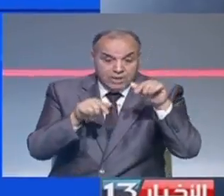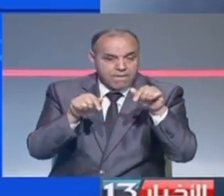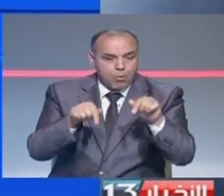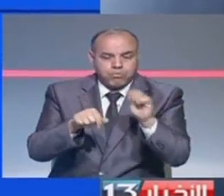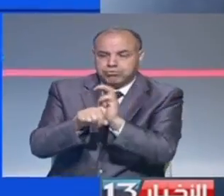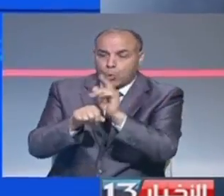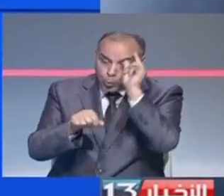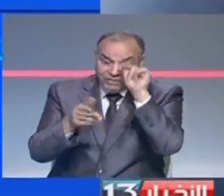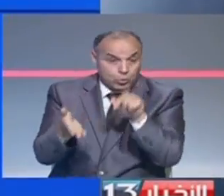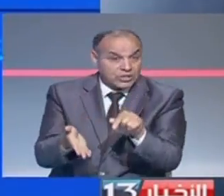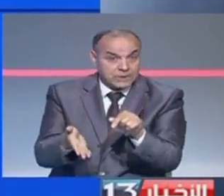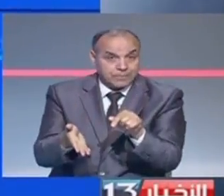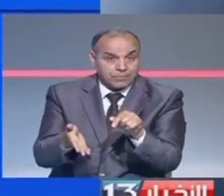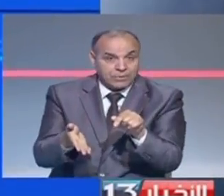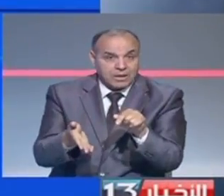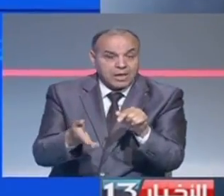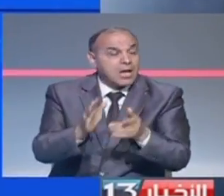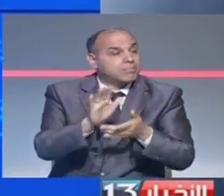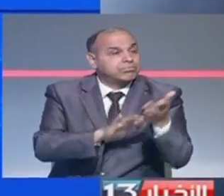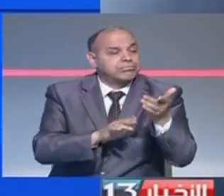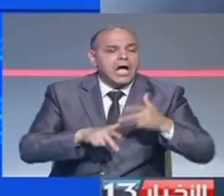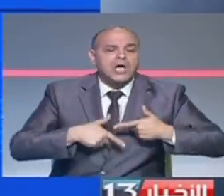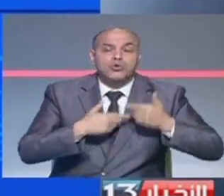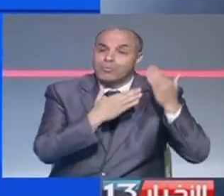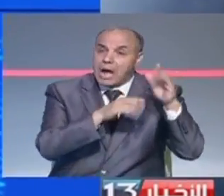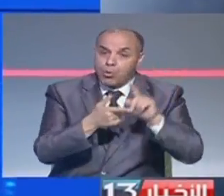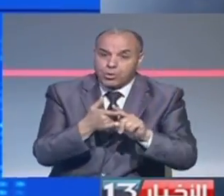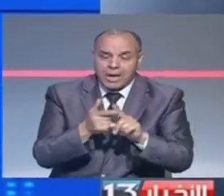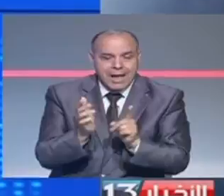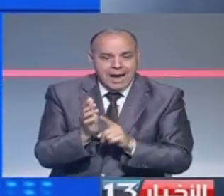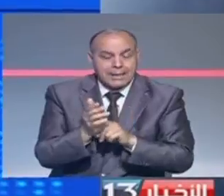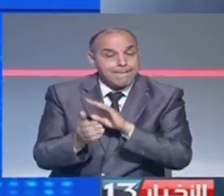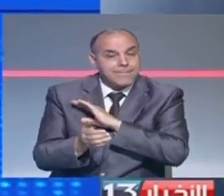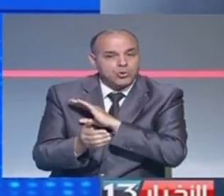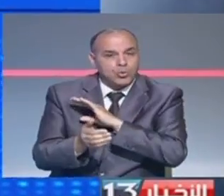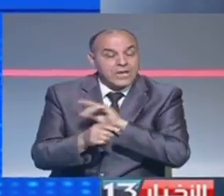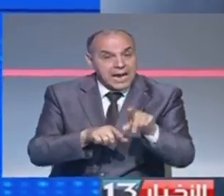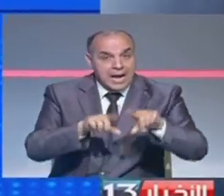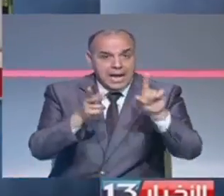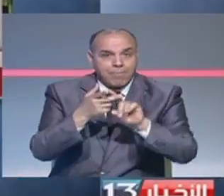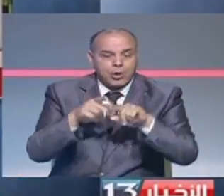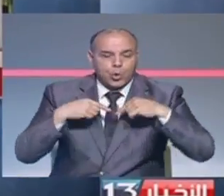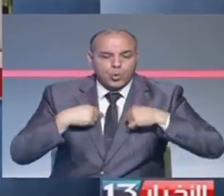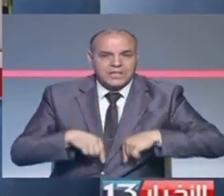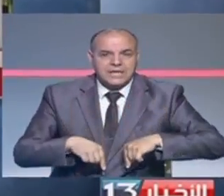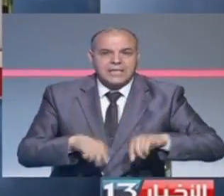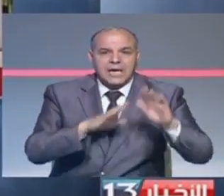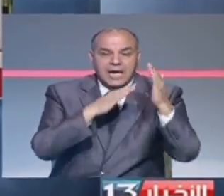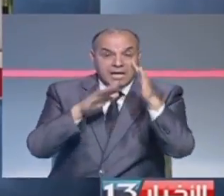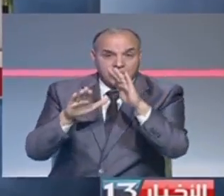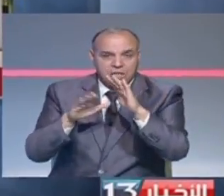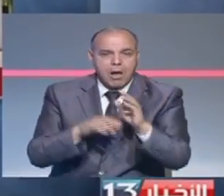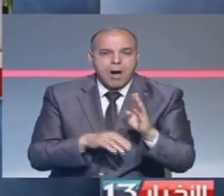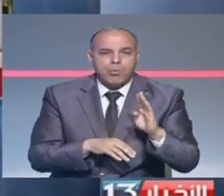والعالقين حاليا في تونس الى بلدان اقامتهم اكد المكلف بالاعلام بوزاره الشؤون الخارجيه